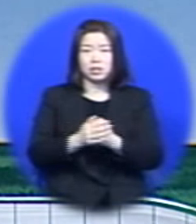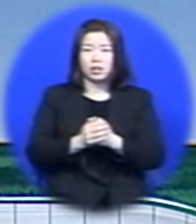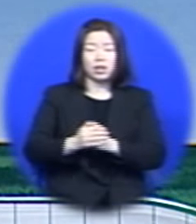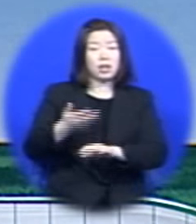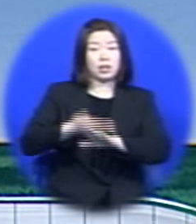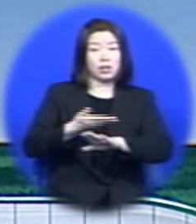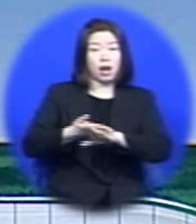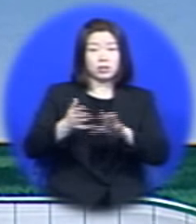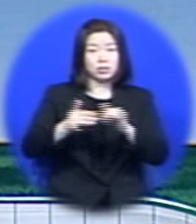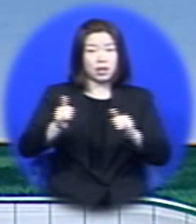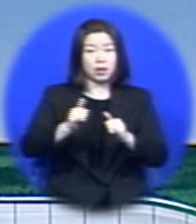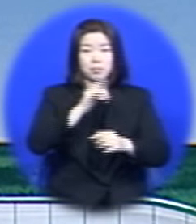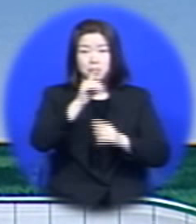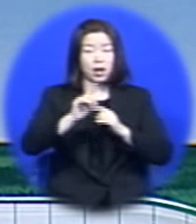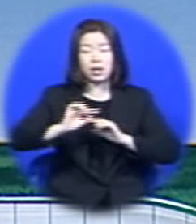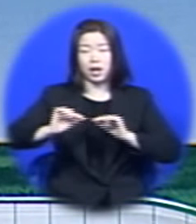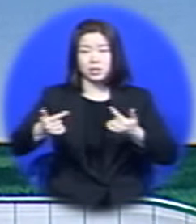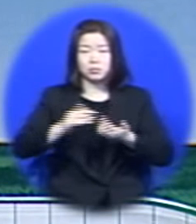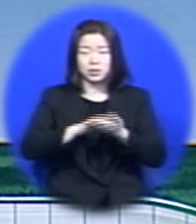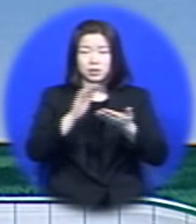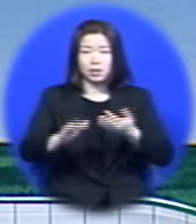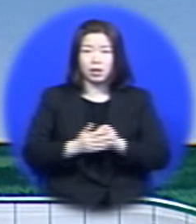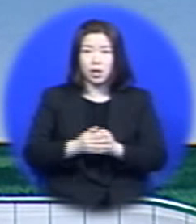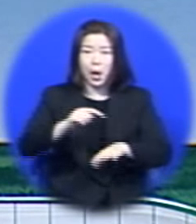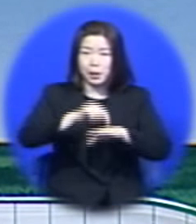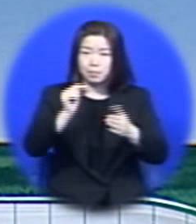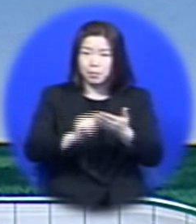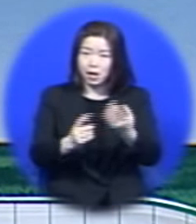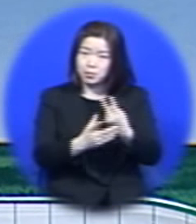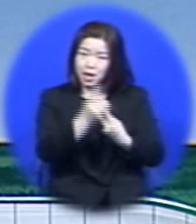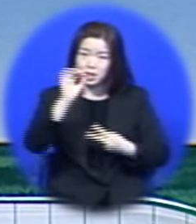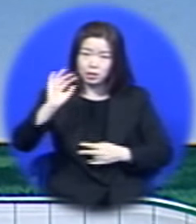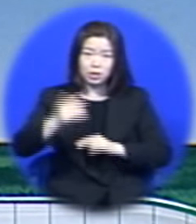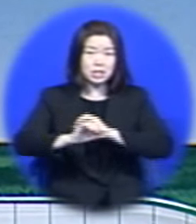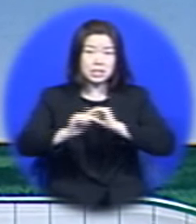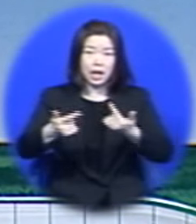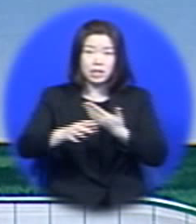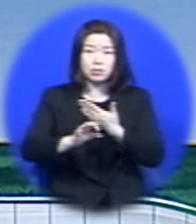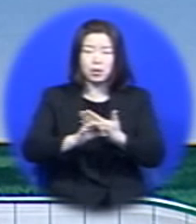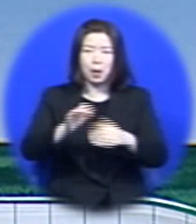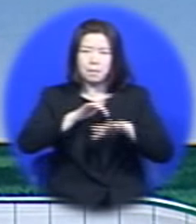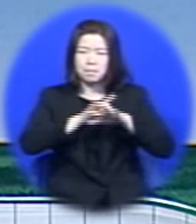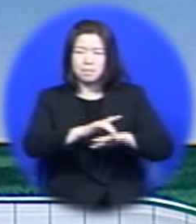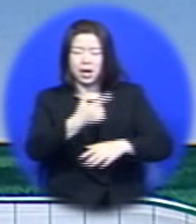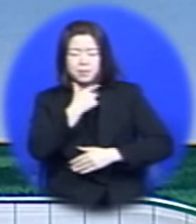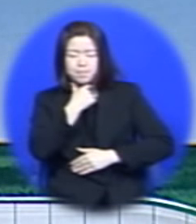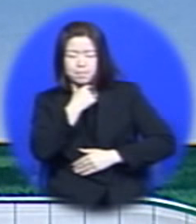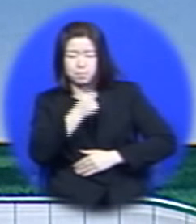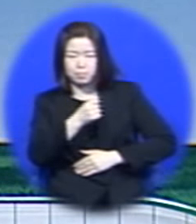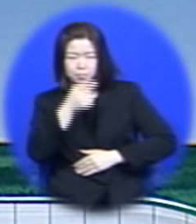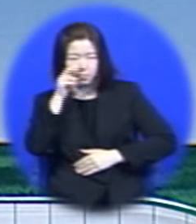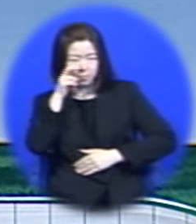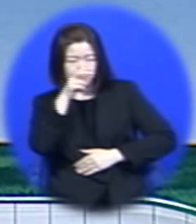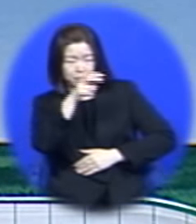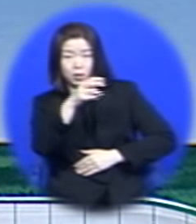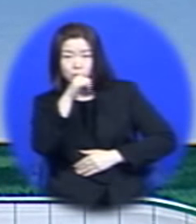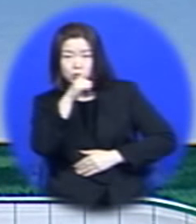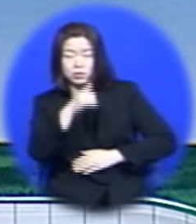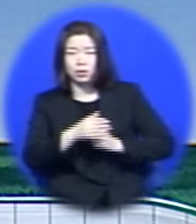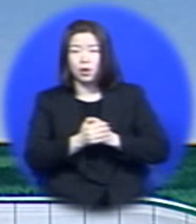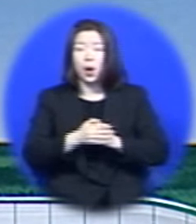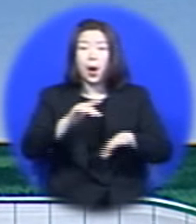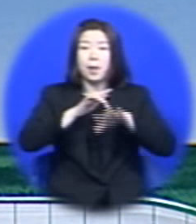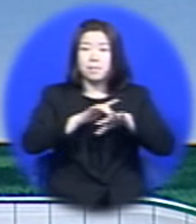남의 일이 아닙니다. 마음이 하나가 안 되는 일은 마귀가 노리고 있는 거예요. 마귀가 또